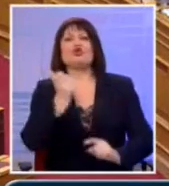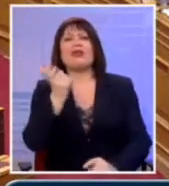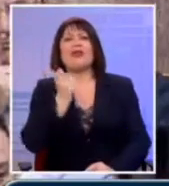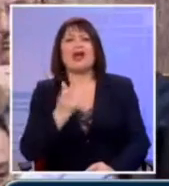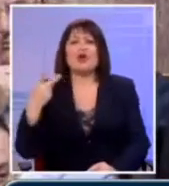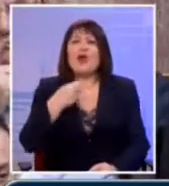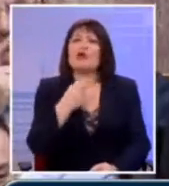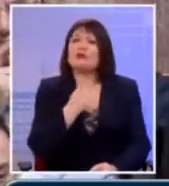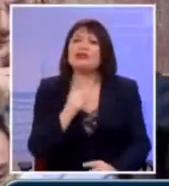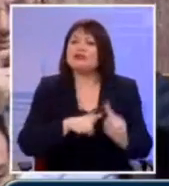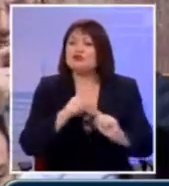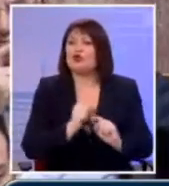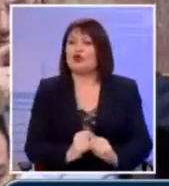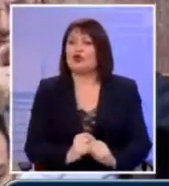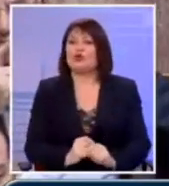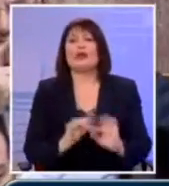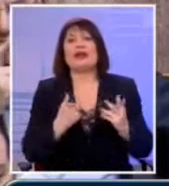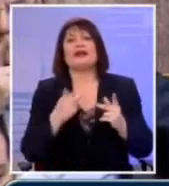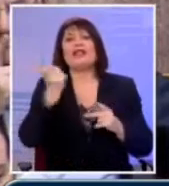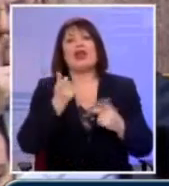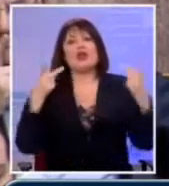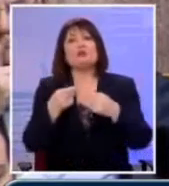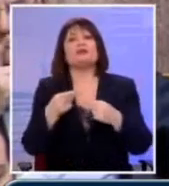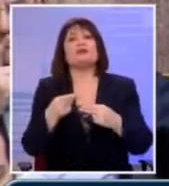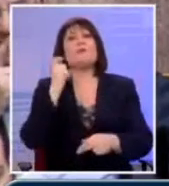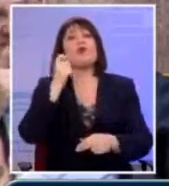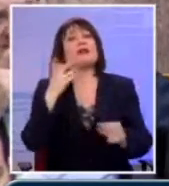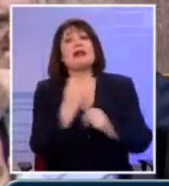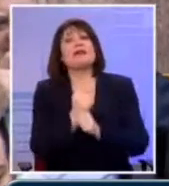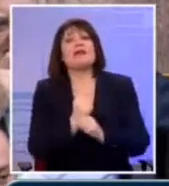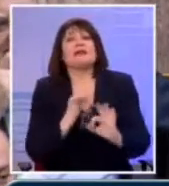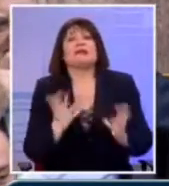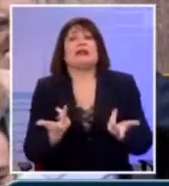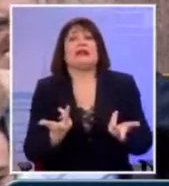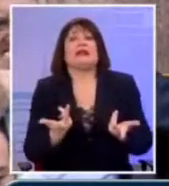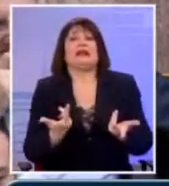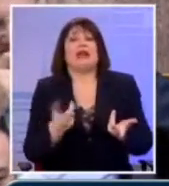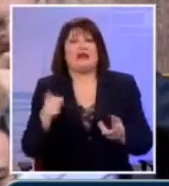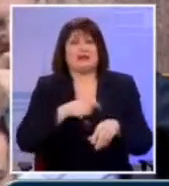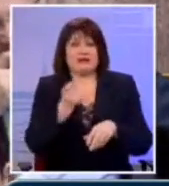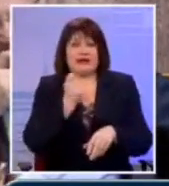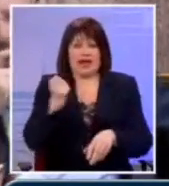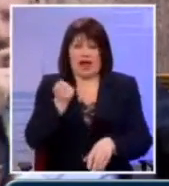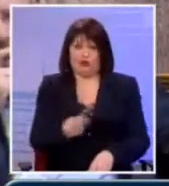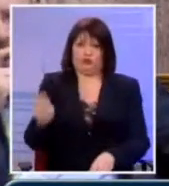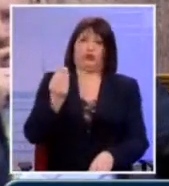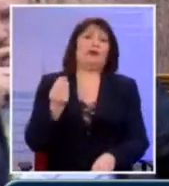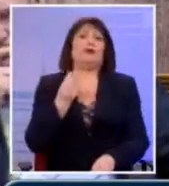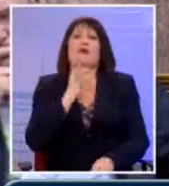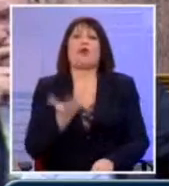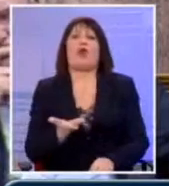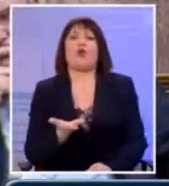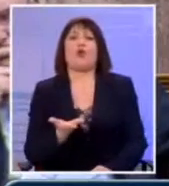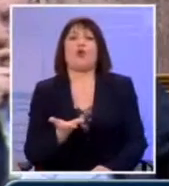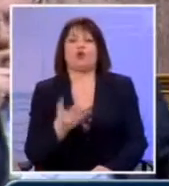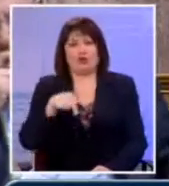πότε κουρεύτηκε και γιατί, αφού κουρεύτηκε και ήταν πετυχημένη η πολιτική σας, είναι πολύ μεγαλύτερο το χρέος πριν,